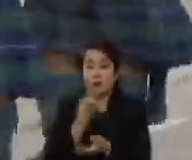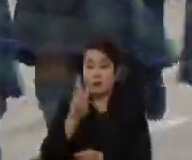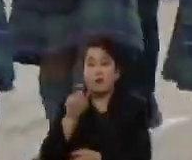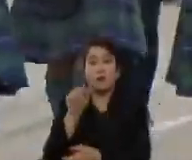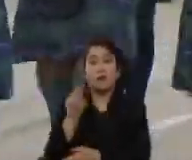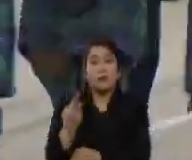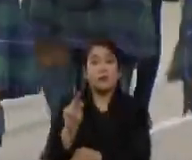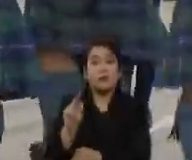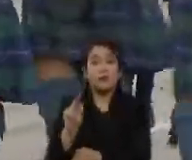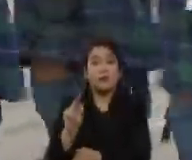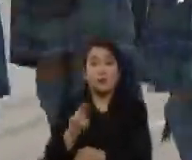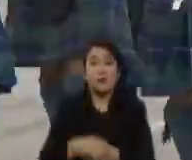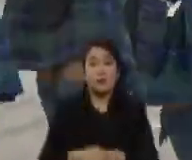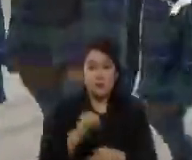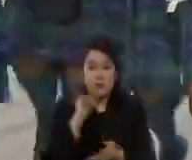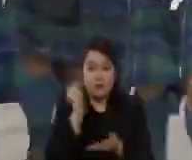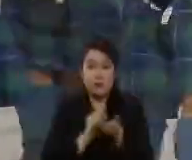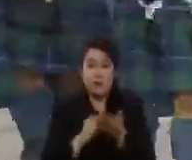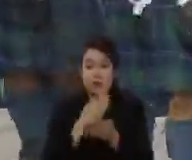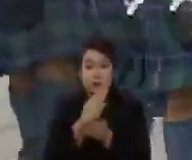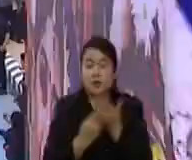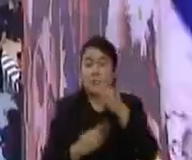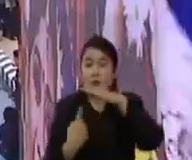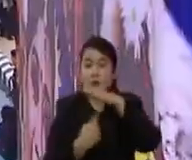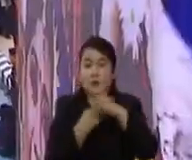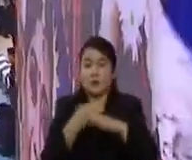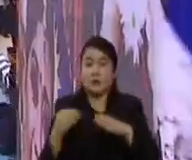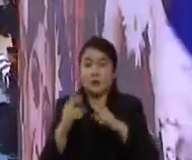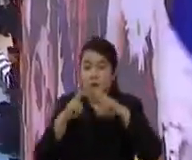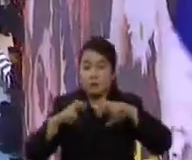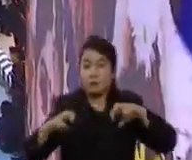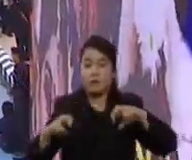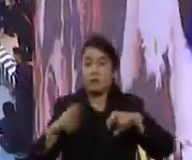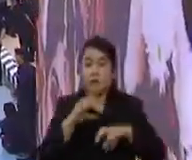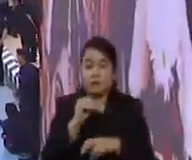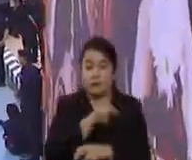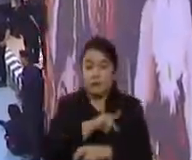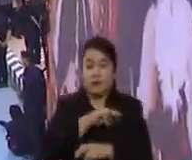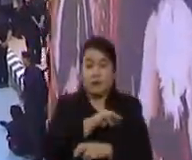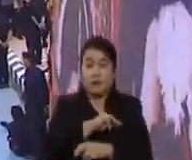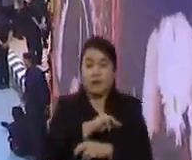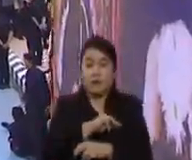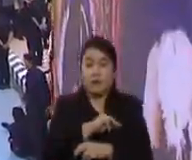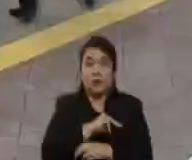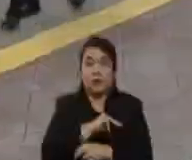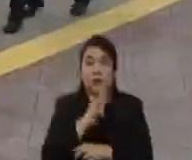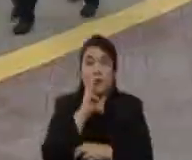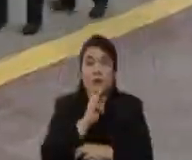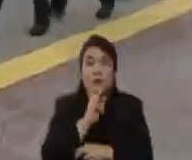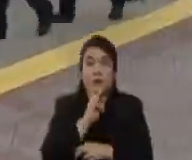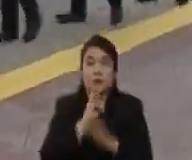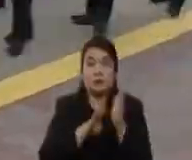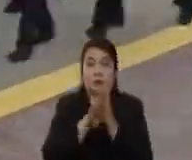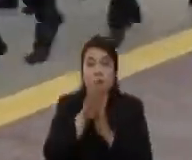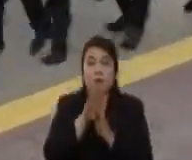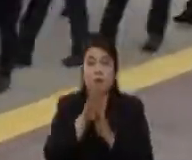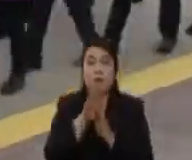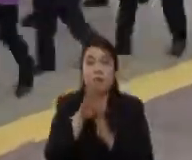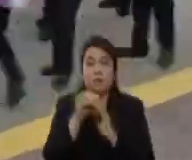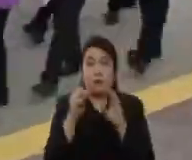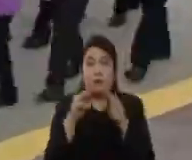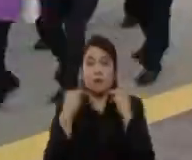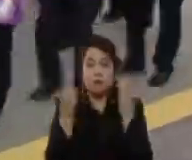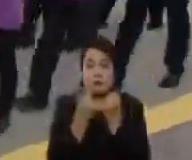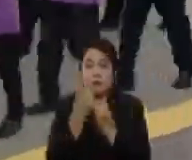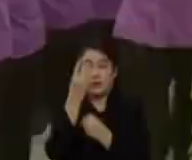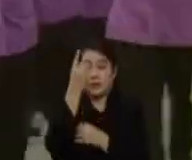Mahmud, Setiausaha Bahagian Dasar dan Penyelidikan, manakala Kementerian Pembangunan Wanita, Keluarga dan Masyarakat diketuai Encik